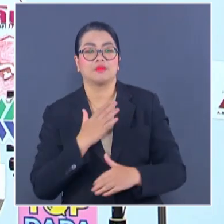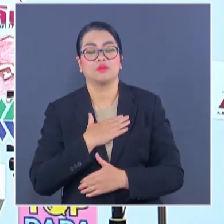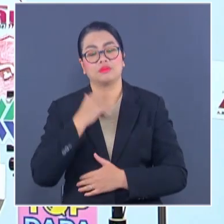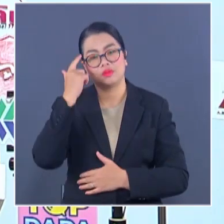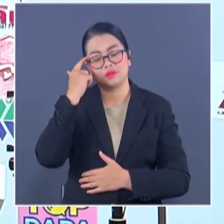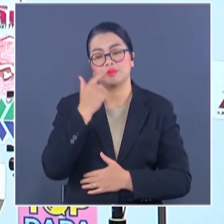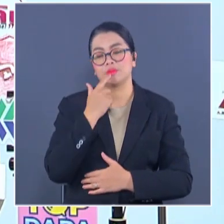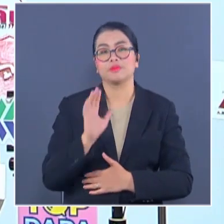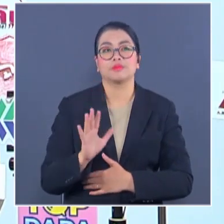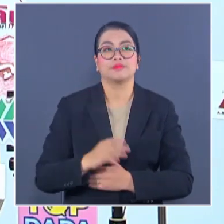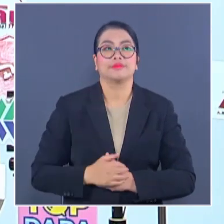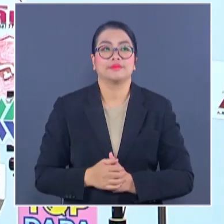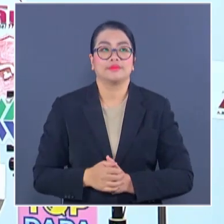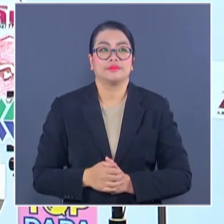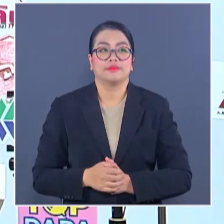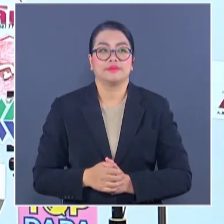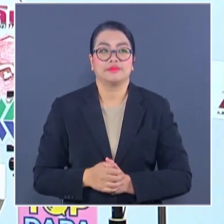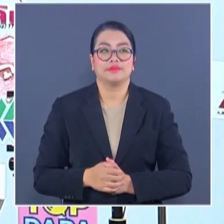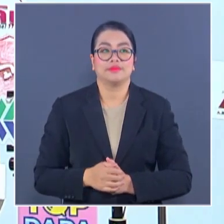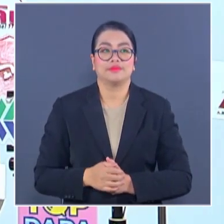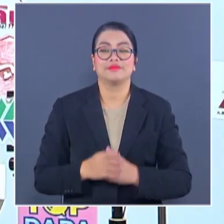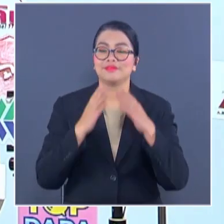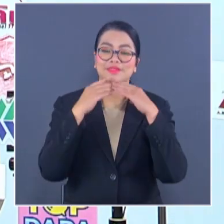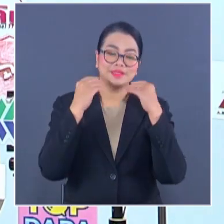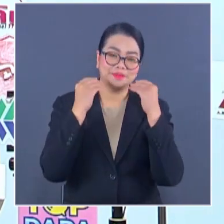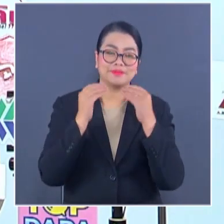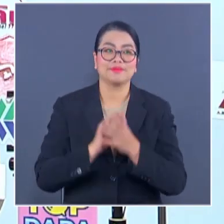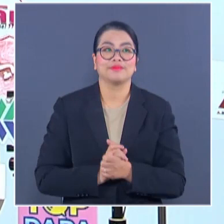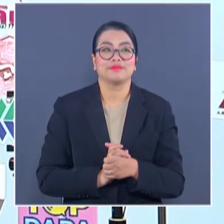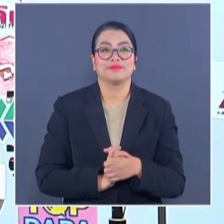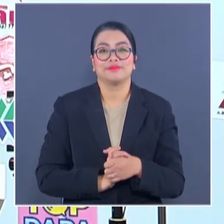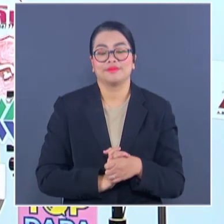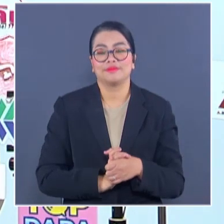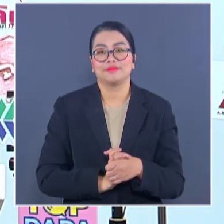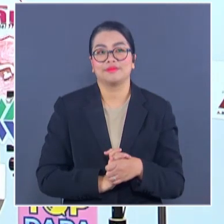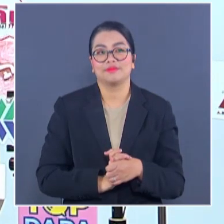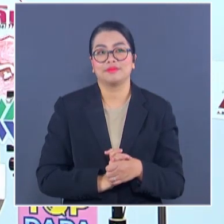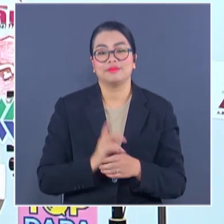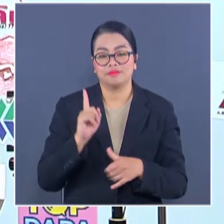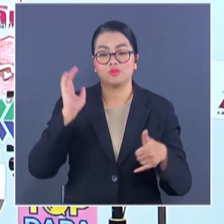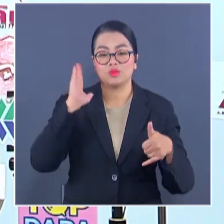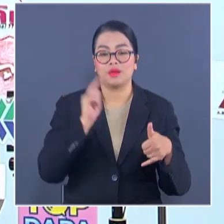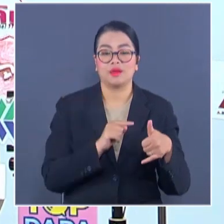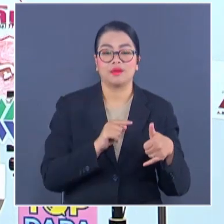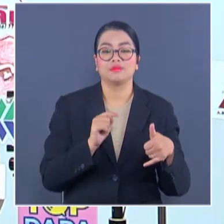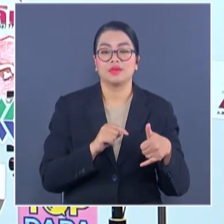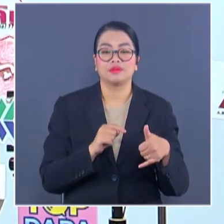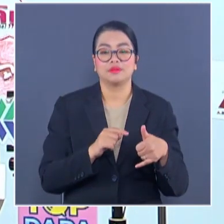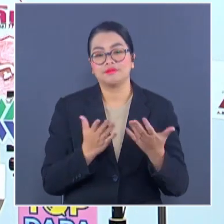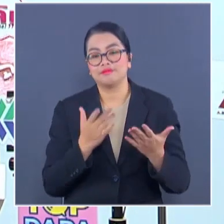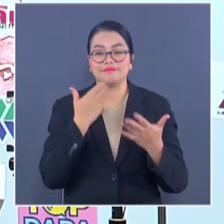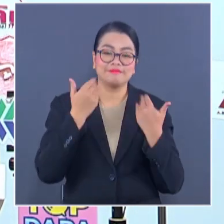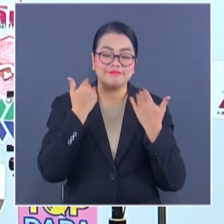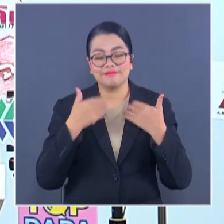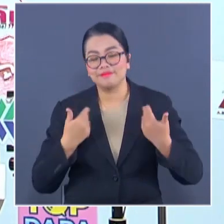ไม่ค่อยพูดเท่าไหร่เวลาอยู่ด้วยกันก็คือแบบยิ้มตลอดแบบเป็นคนคือด้วยความที่ปกติตรงๆเป็นคนแบบเป็นเหมือนเอนเตอร์เทนเนอร์เขาจะคอยเอนเตอร์เทน